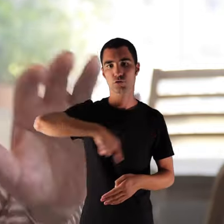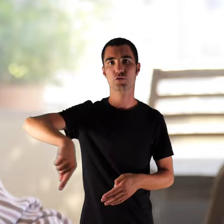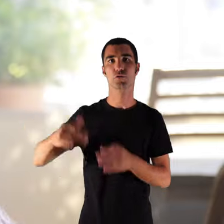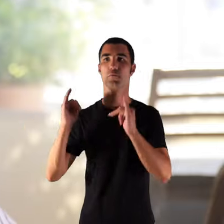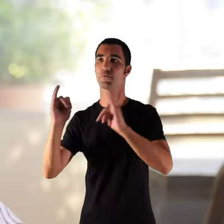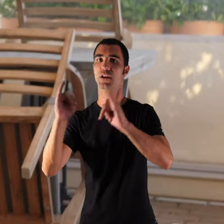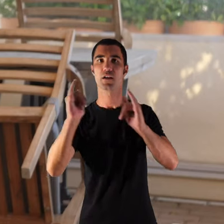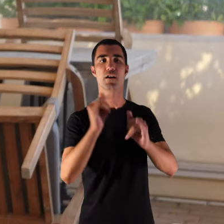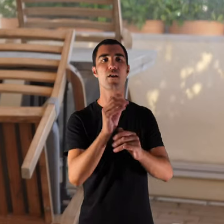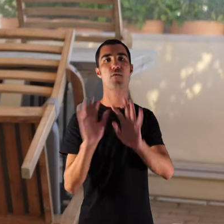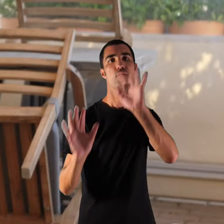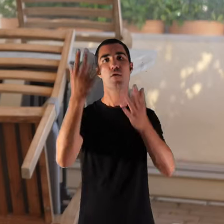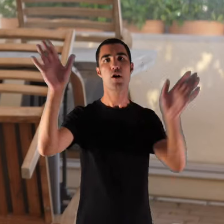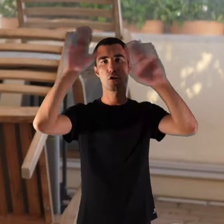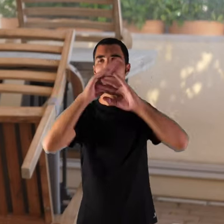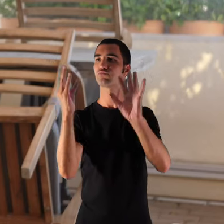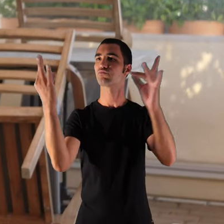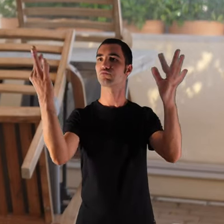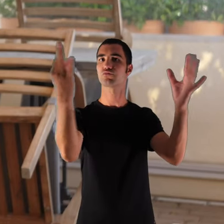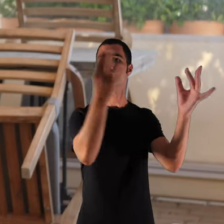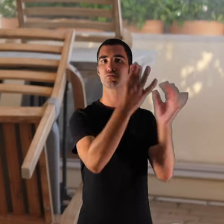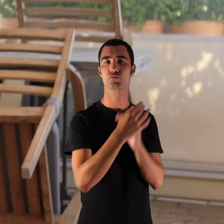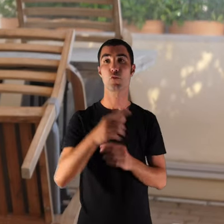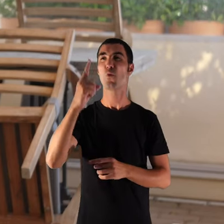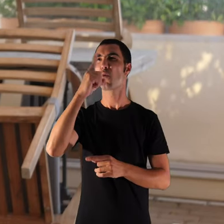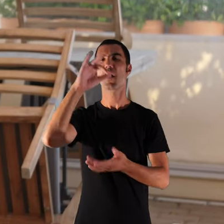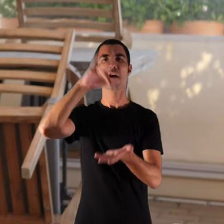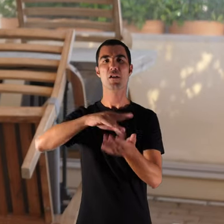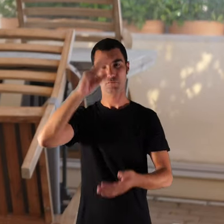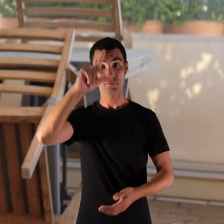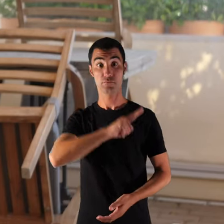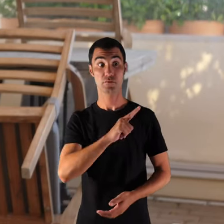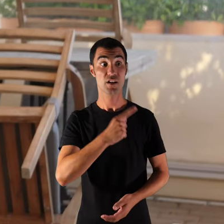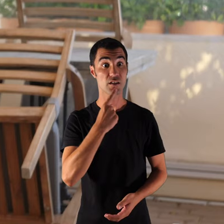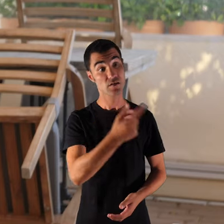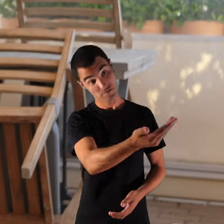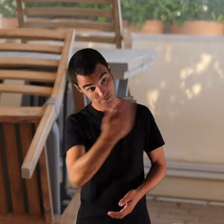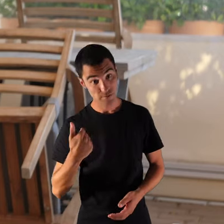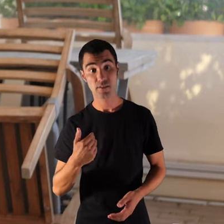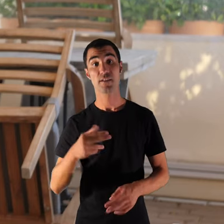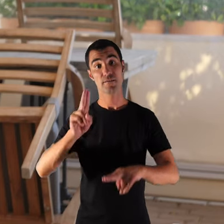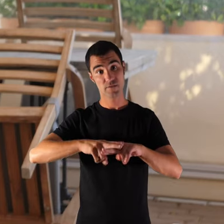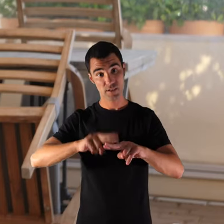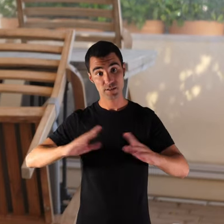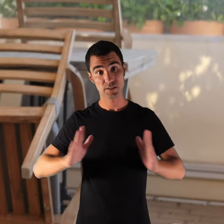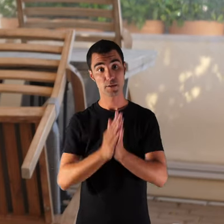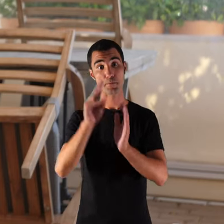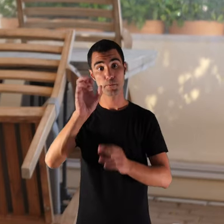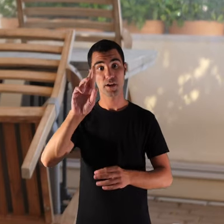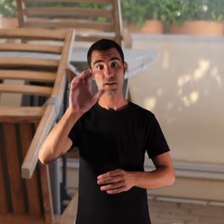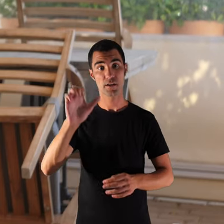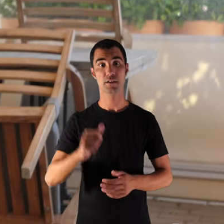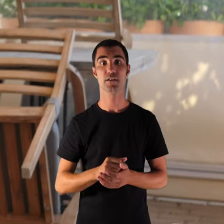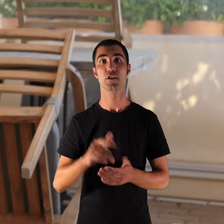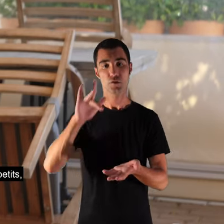plena d'entorxes. Un any el comandant m'ho va dir, hauríem de venir a la festa de Pere, i van fer una feina,